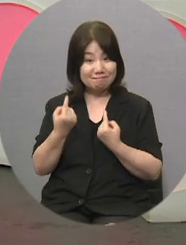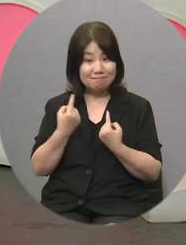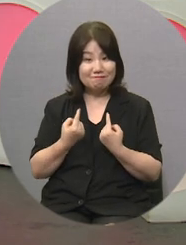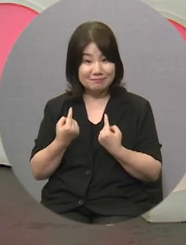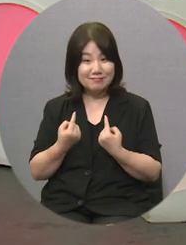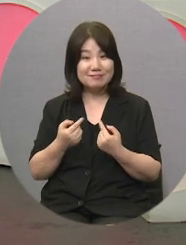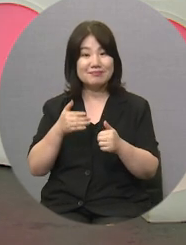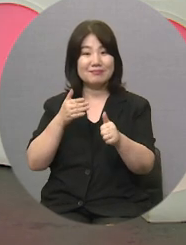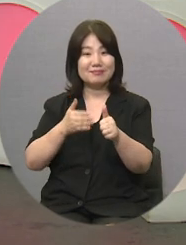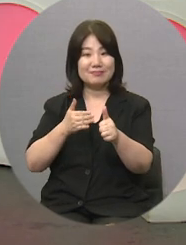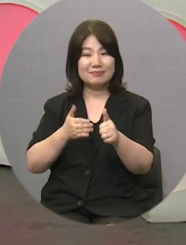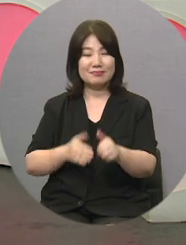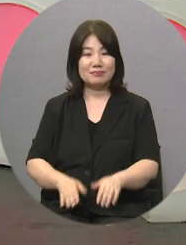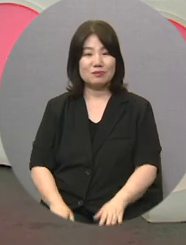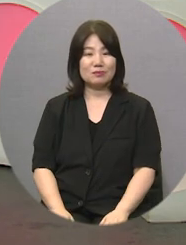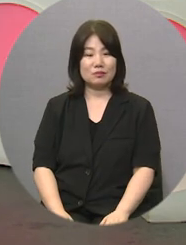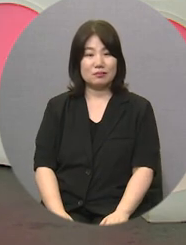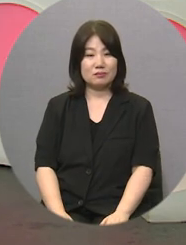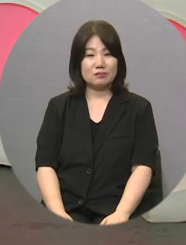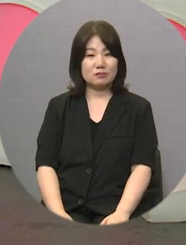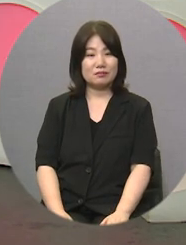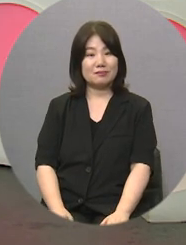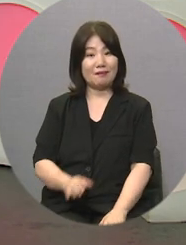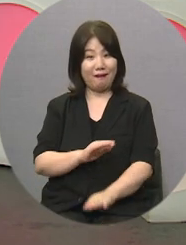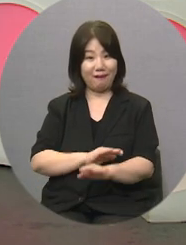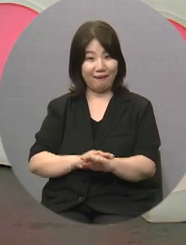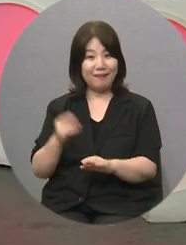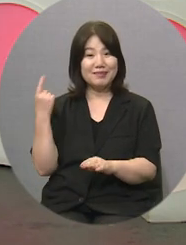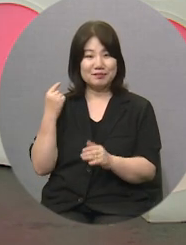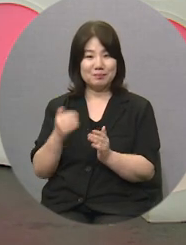복지TV로 보내주시기 바랍니다. 아, 수연 씨 잘 들었습니다. 감사합니다.